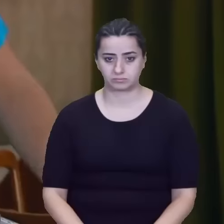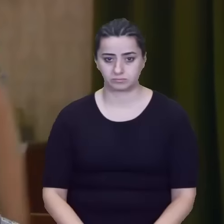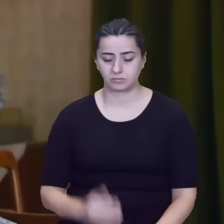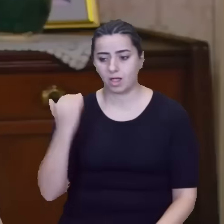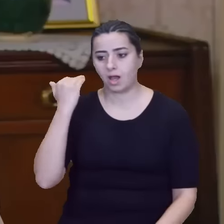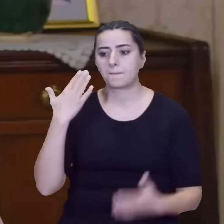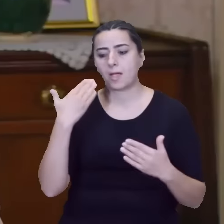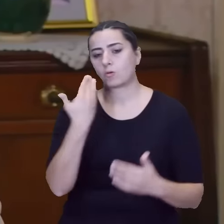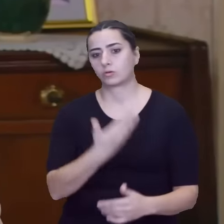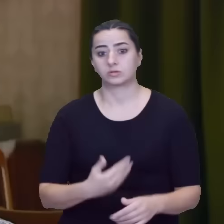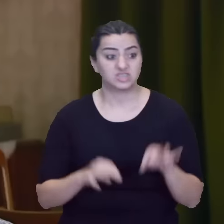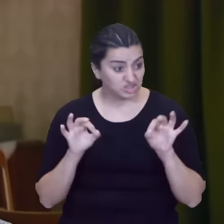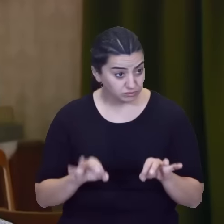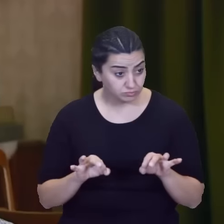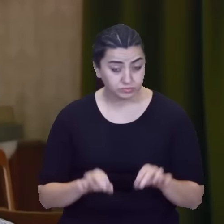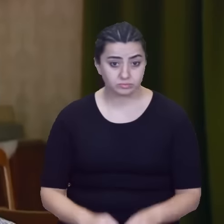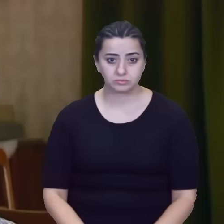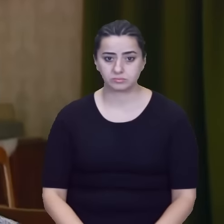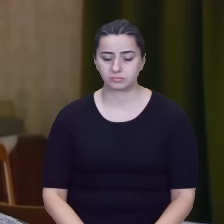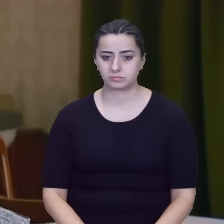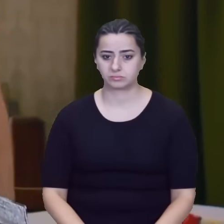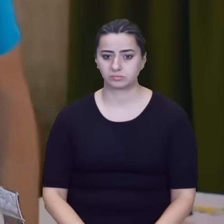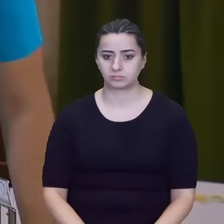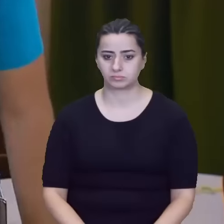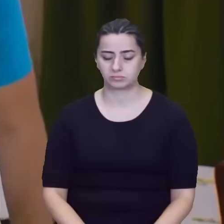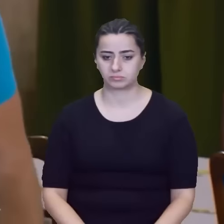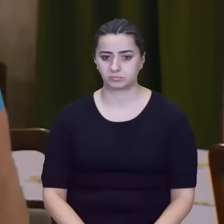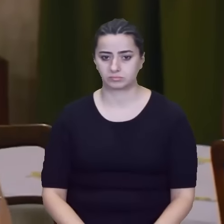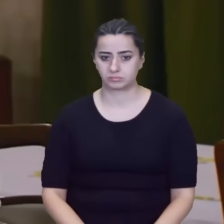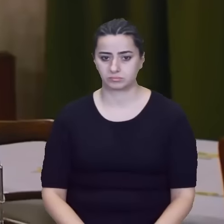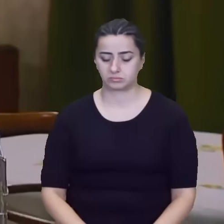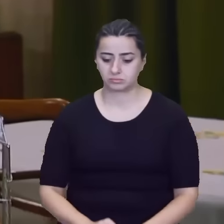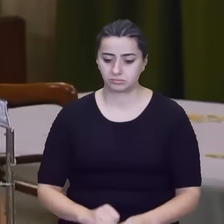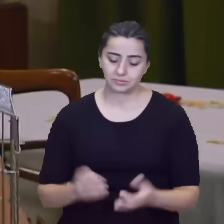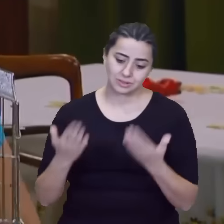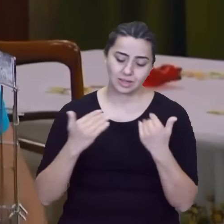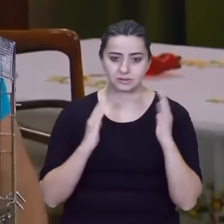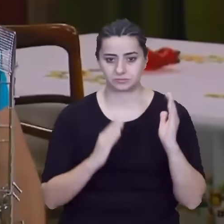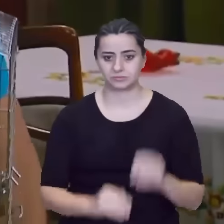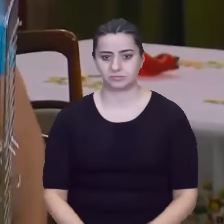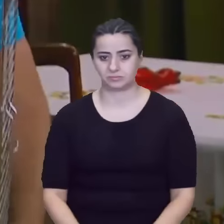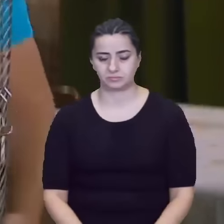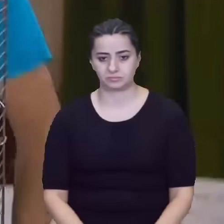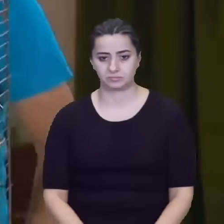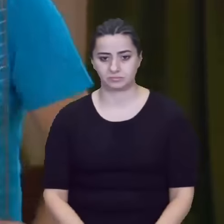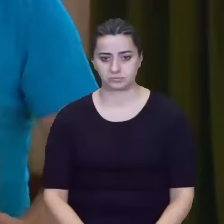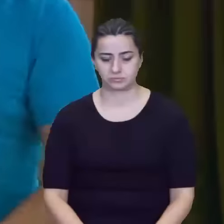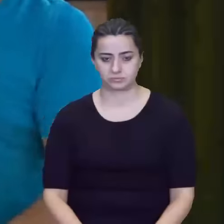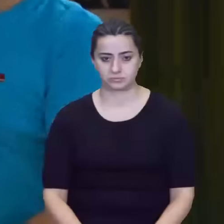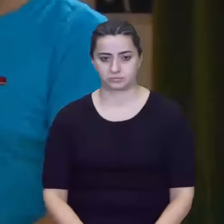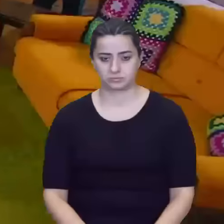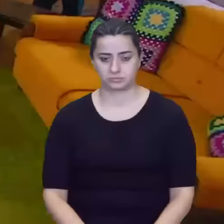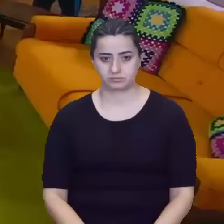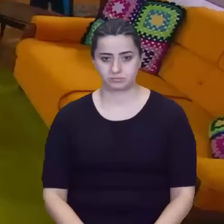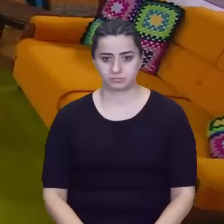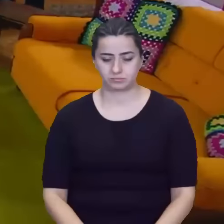Arka balkona. Şimdi? Başıyla onayladı. Ben de bak. Kafesi alttan kaldırdı,